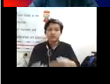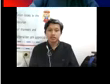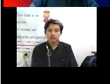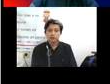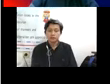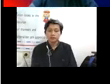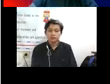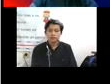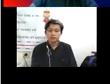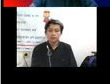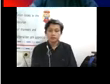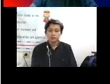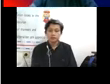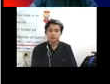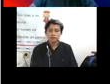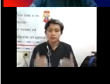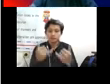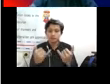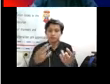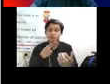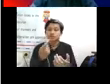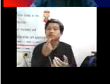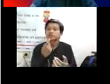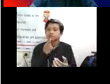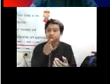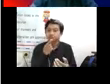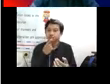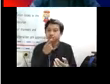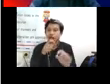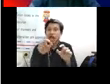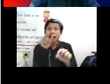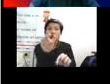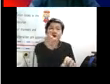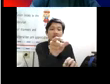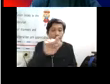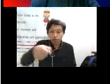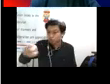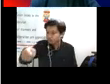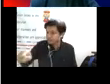kemudian kita ketikan kata kunci yang ingin kita cari